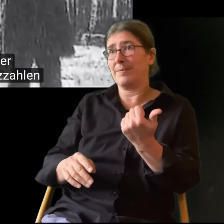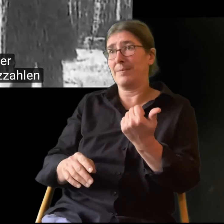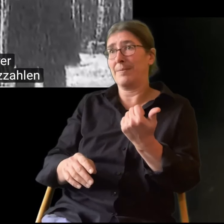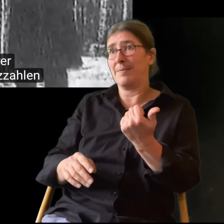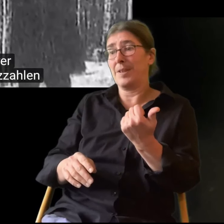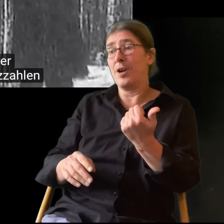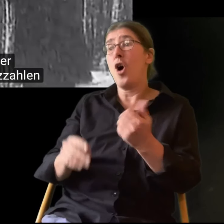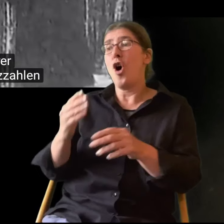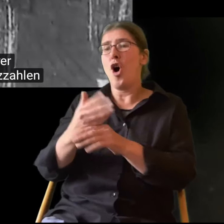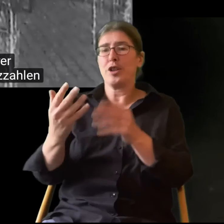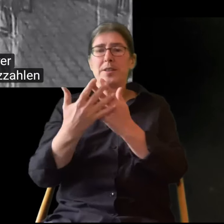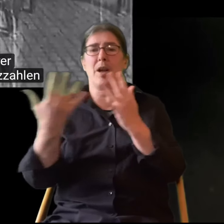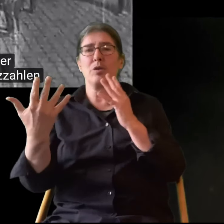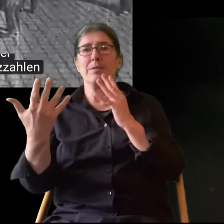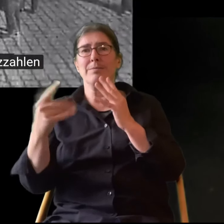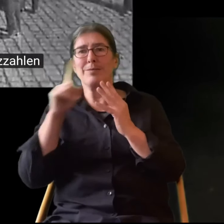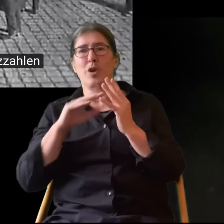Eingesperrt hinter Holzzäunen.